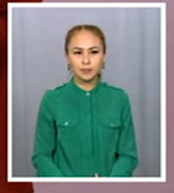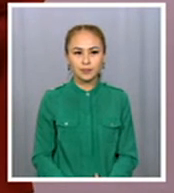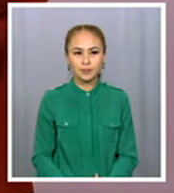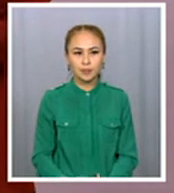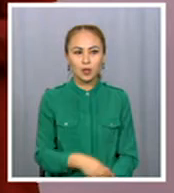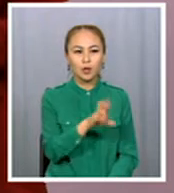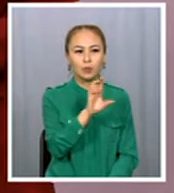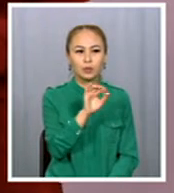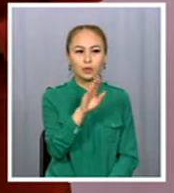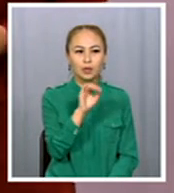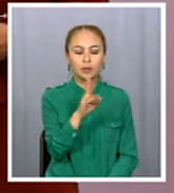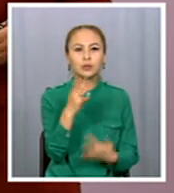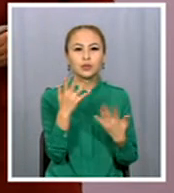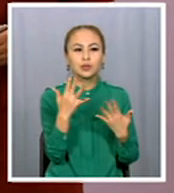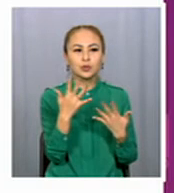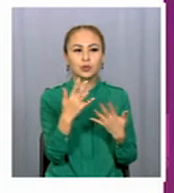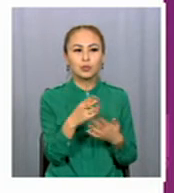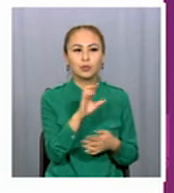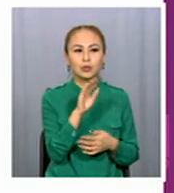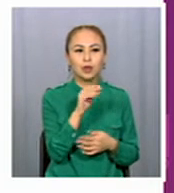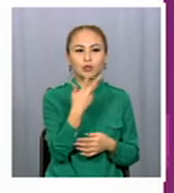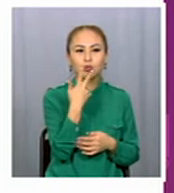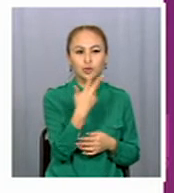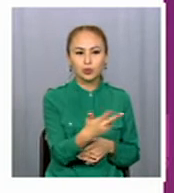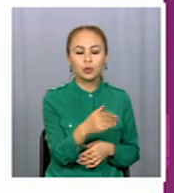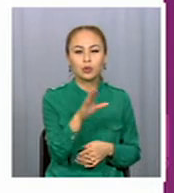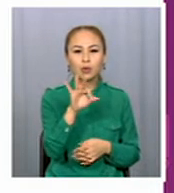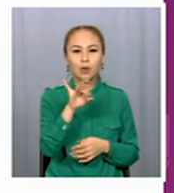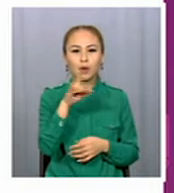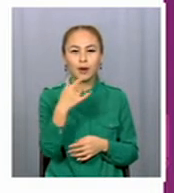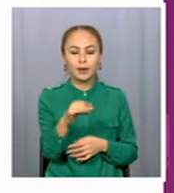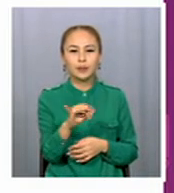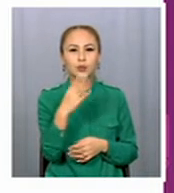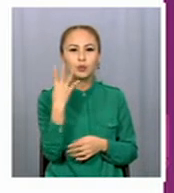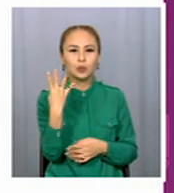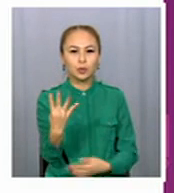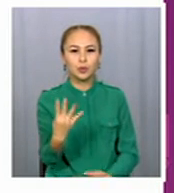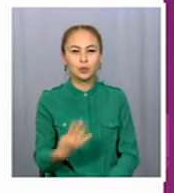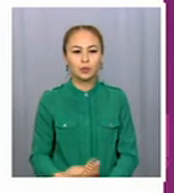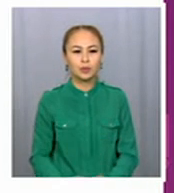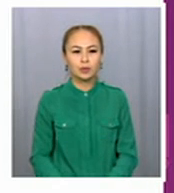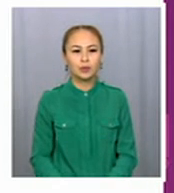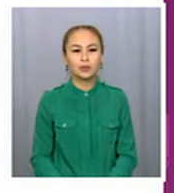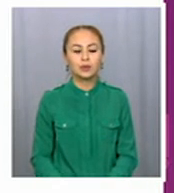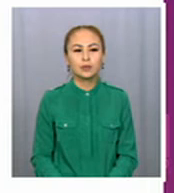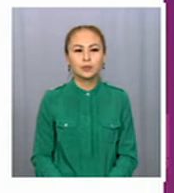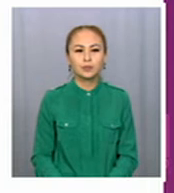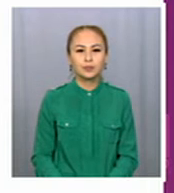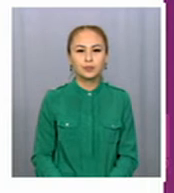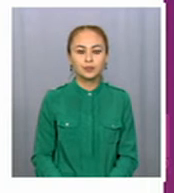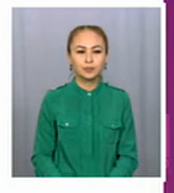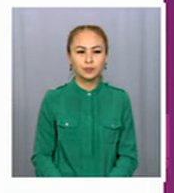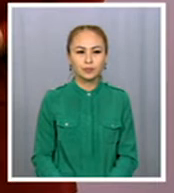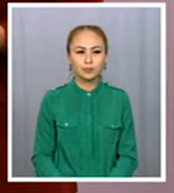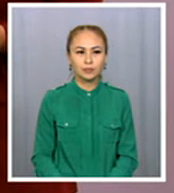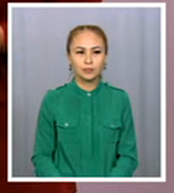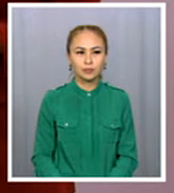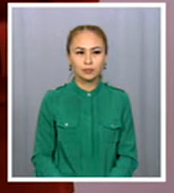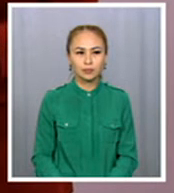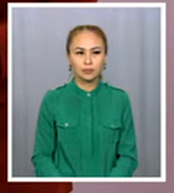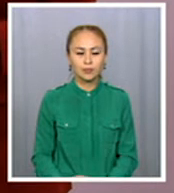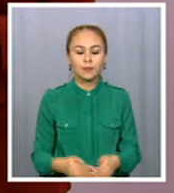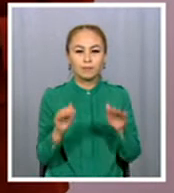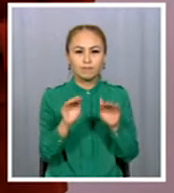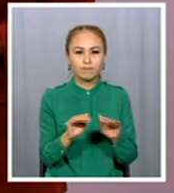Бұтақ нешеу, бұтақ үшеу, торғай нешеу, торғай төртеу екен.